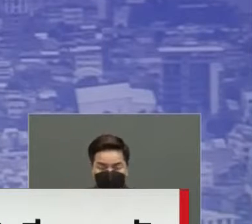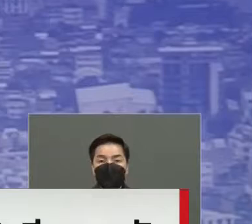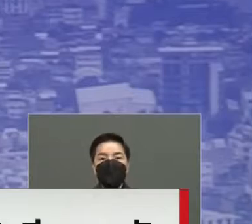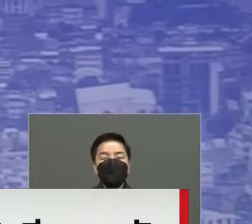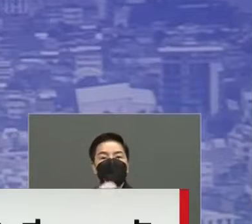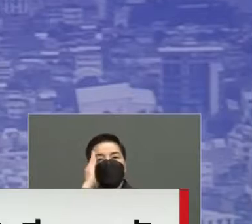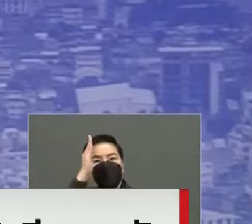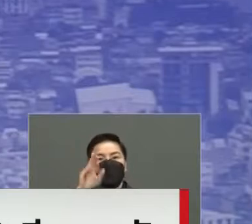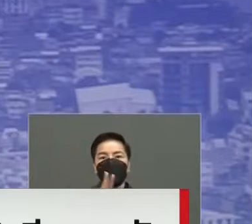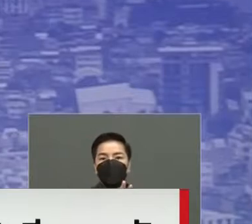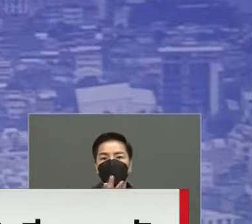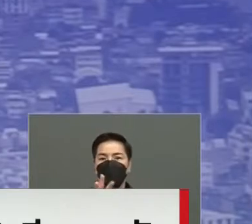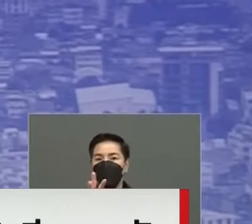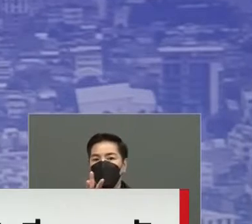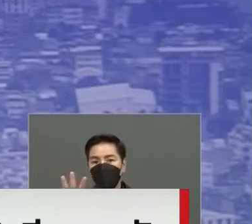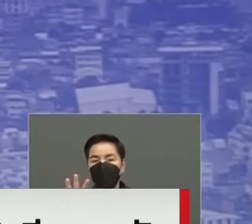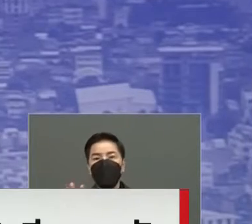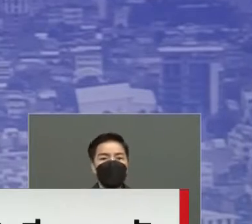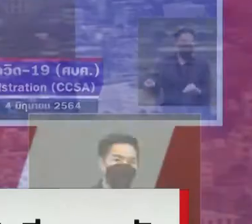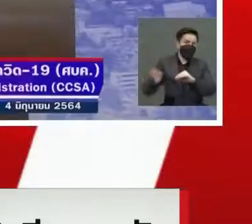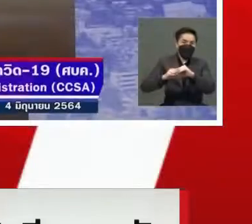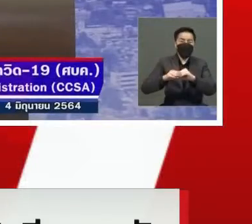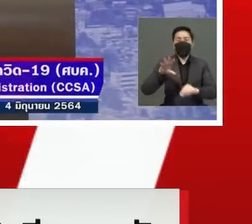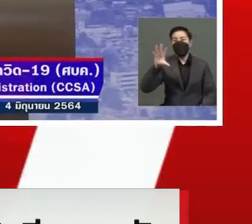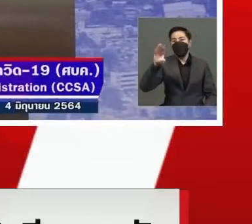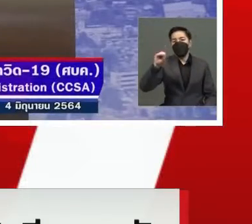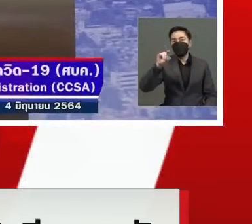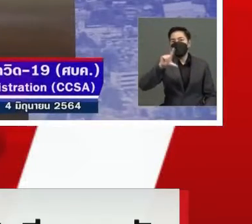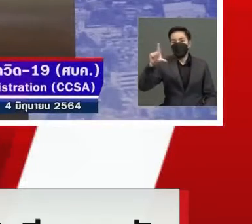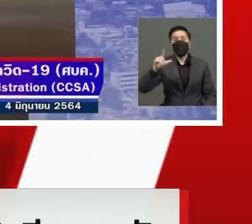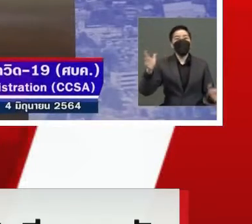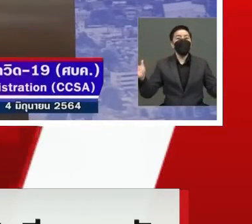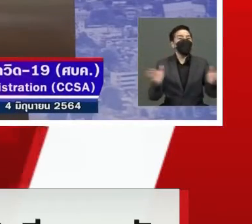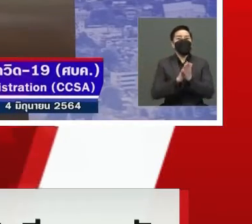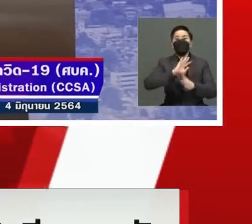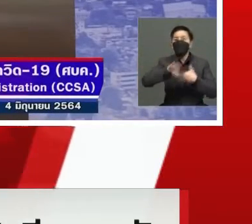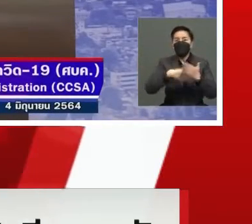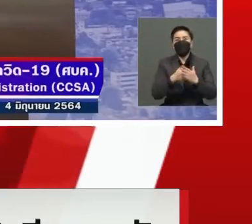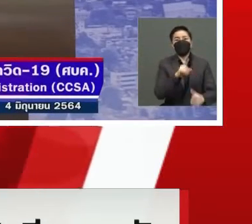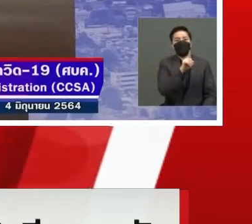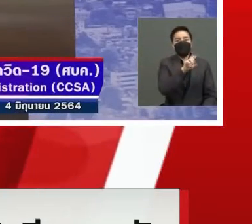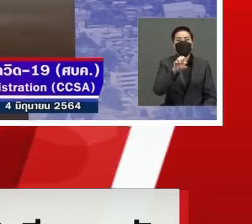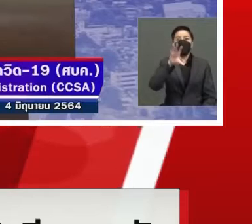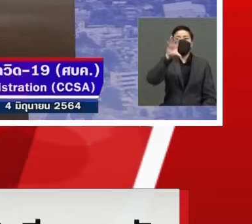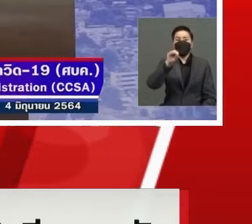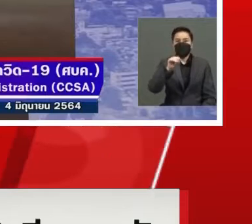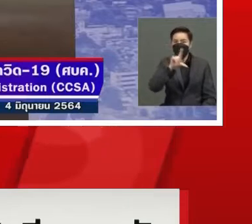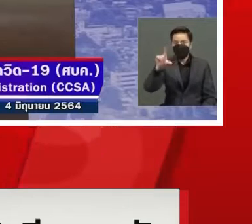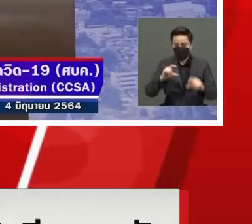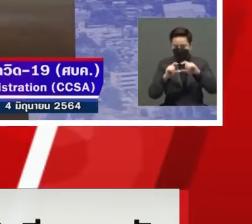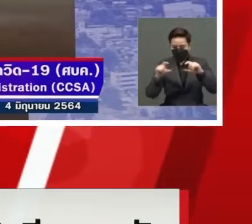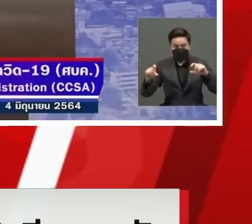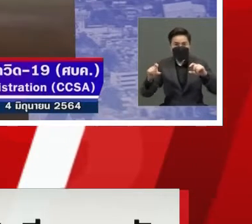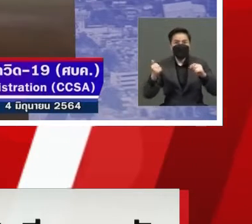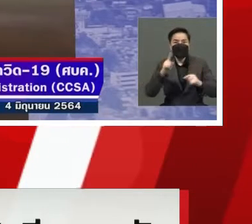อะไรก็ว่าไปถ้านัดเรียบร้อยแล้วคุณหมอโอภาสการย์กวินพงศ์ท่านยืนยันค่ะว่าจะได้ฉีดแน่นอนอันนี้